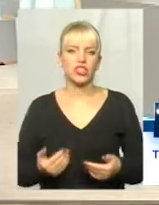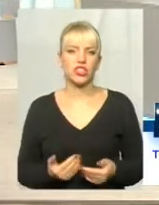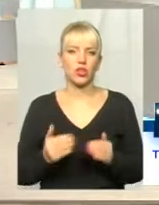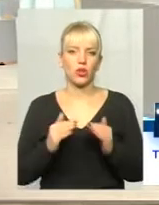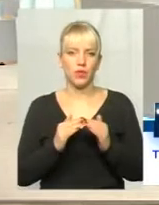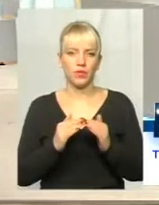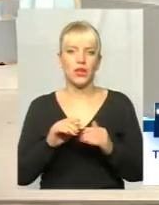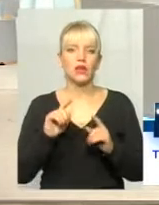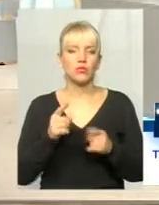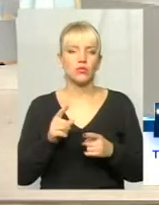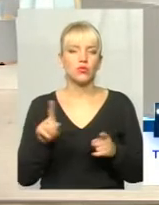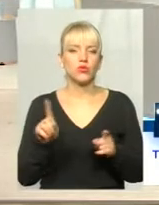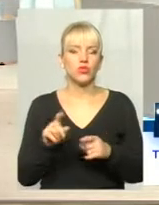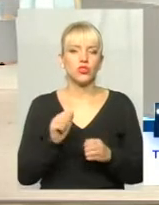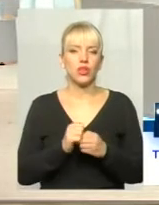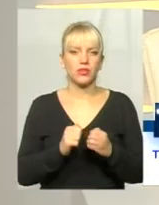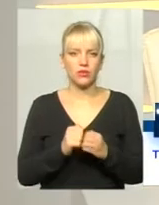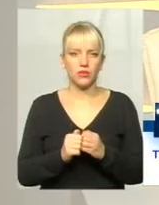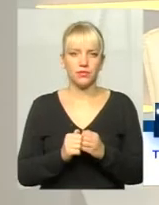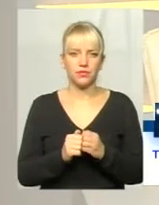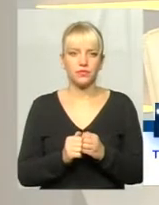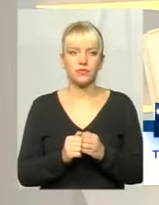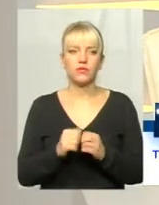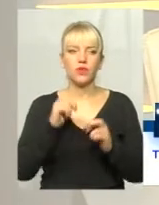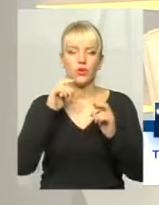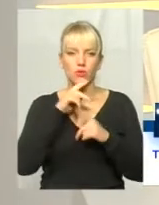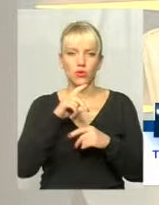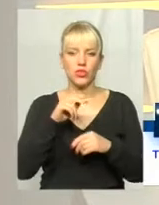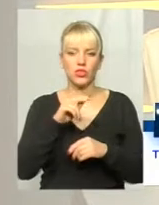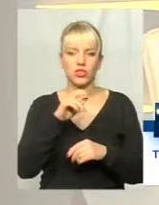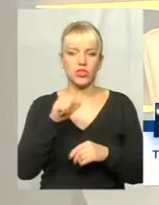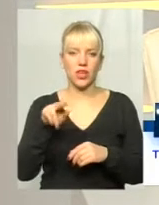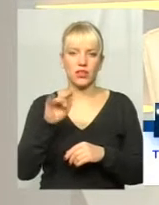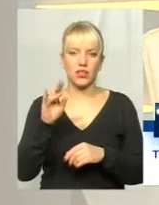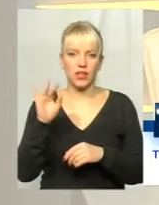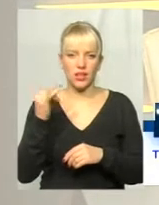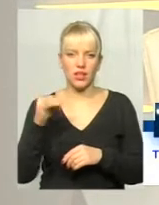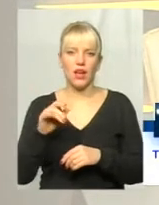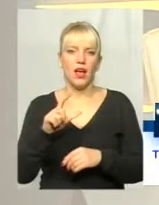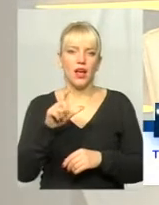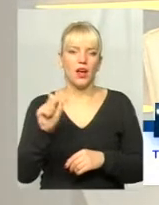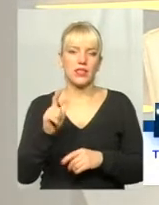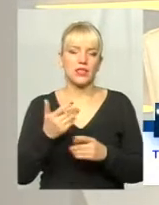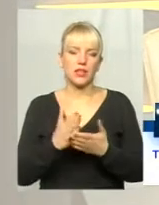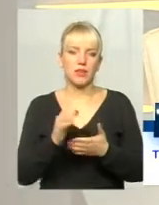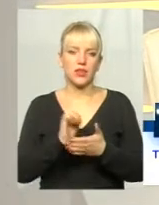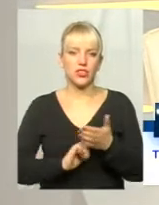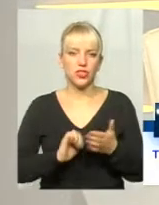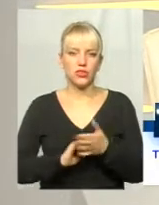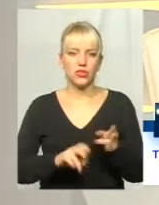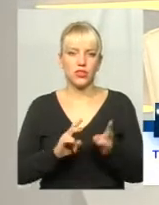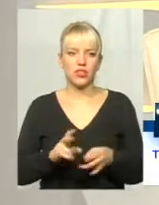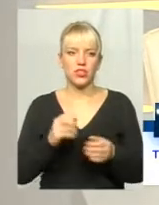Адже часто саме отруєння чадним газом стає причиною трагедій. Часто